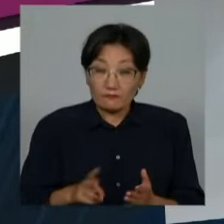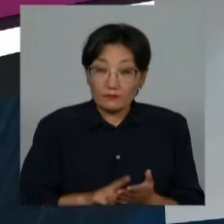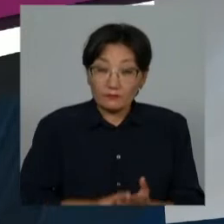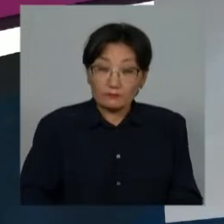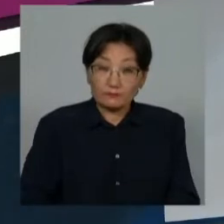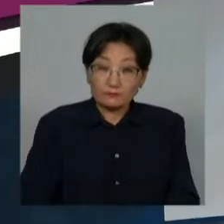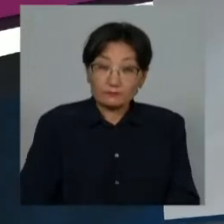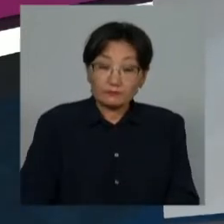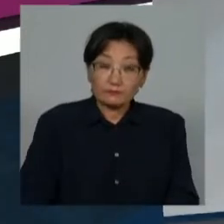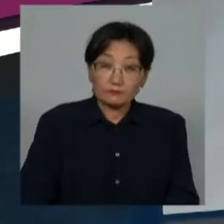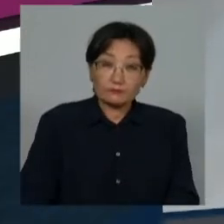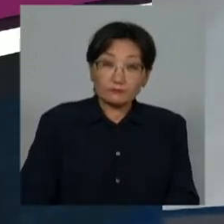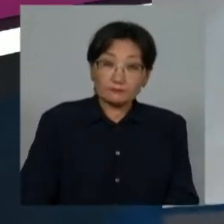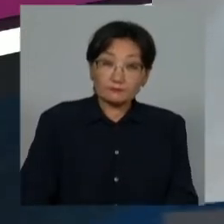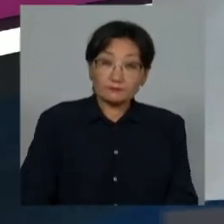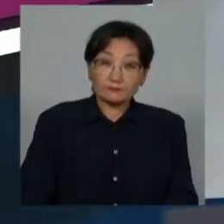ИВЛ.